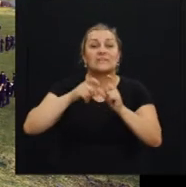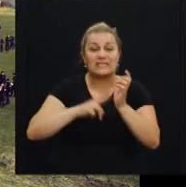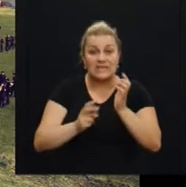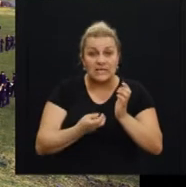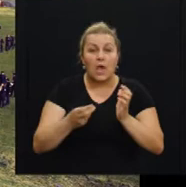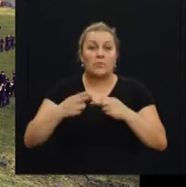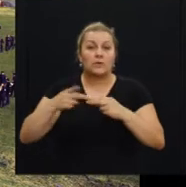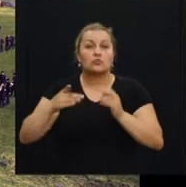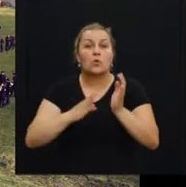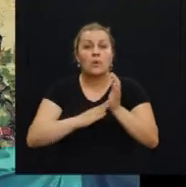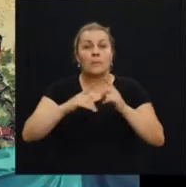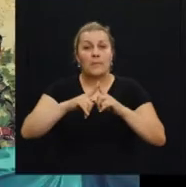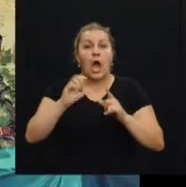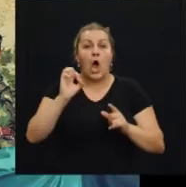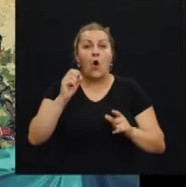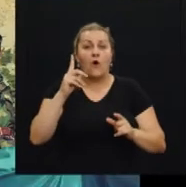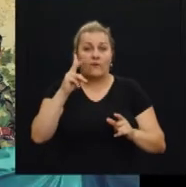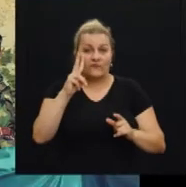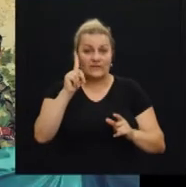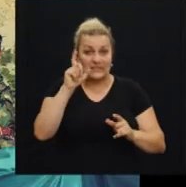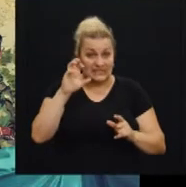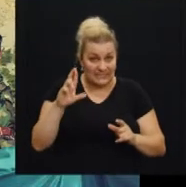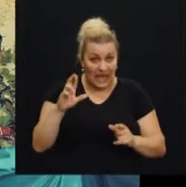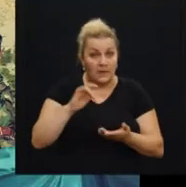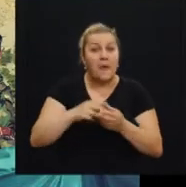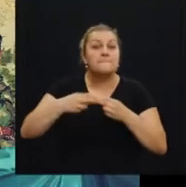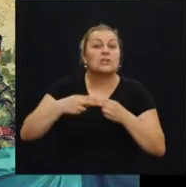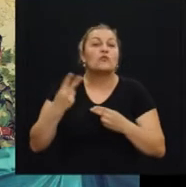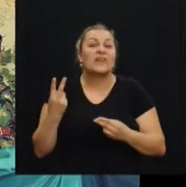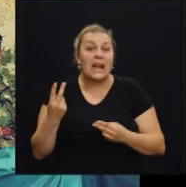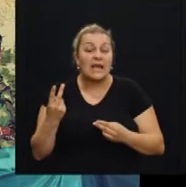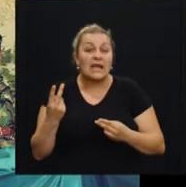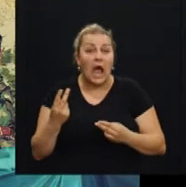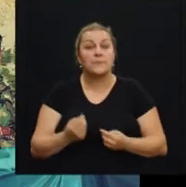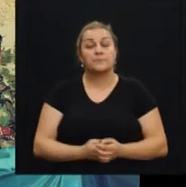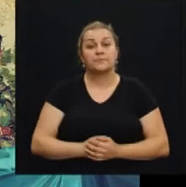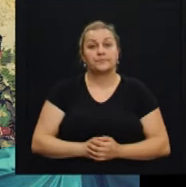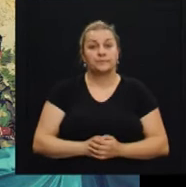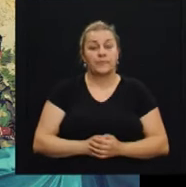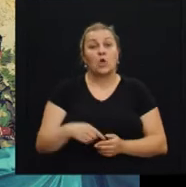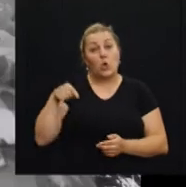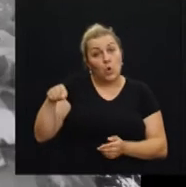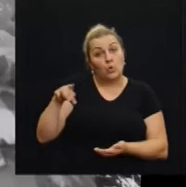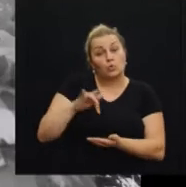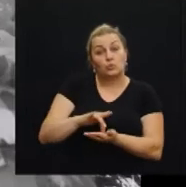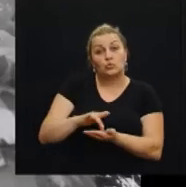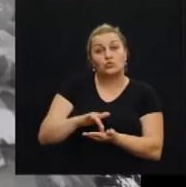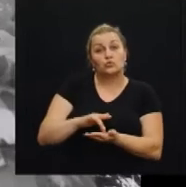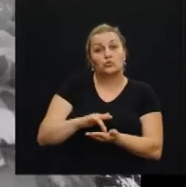Maovice. Maovice u stvari već... To je poviše Vrlike na mjesto. Tako je, jedno mjesto poviše Vrlike.